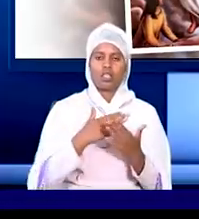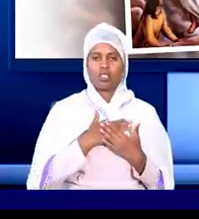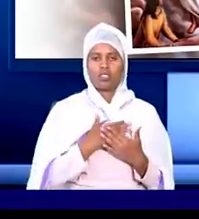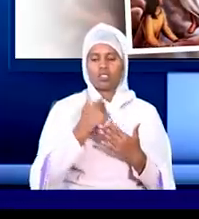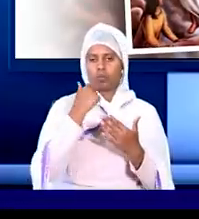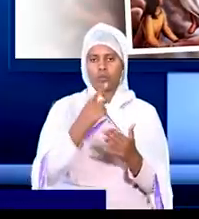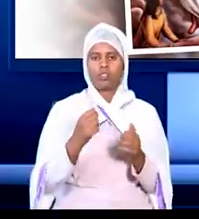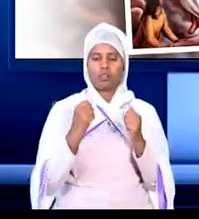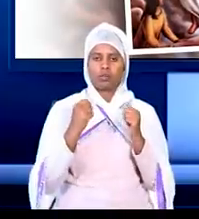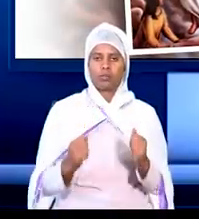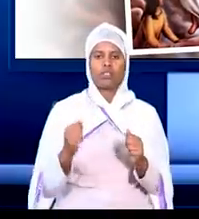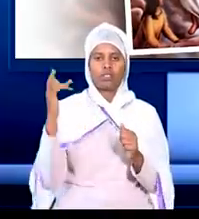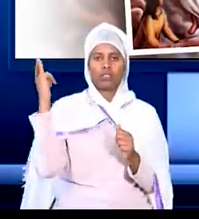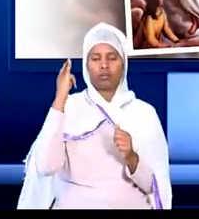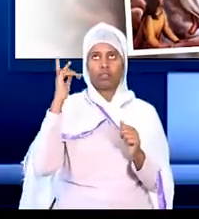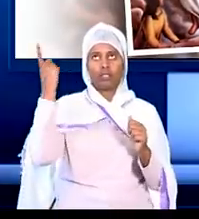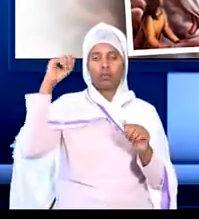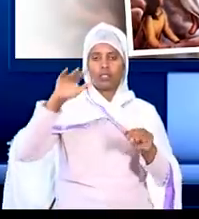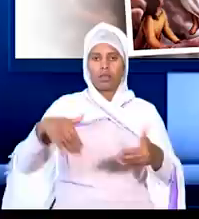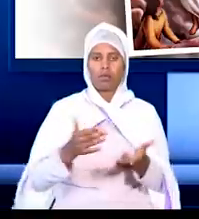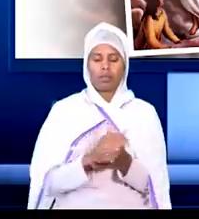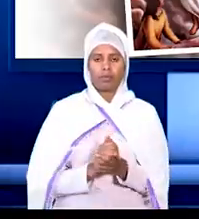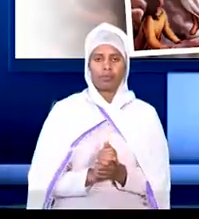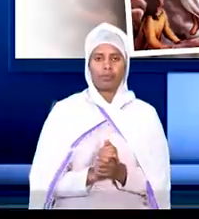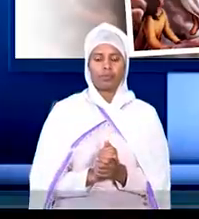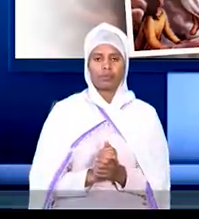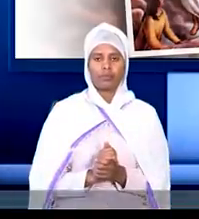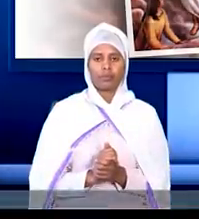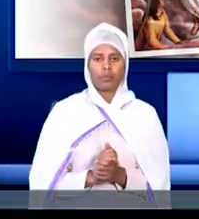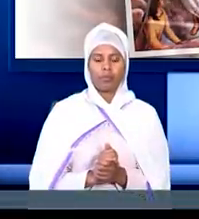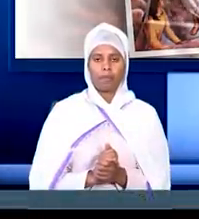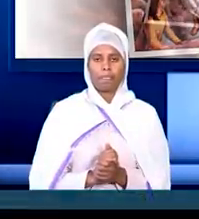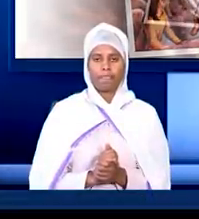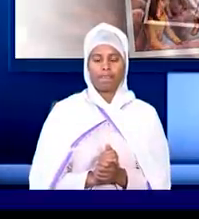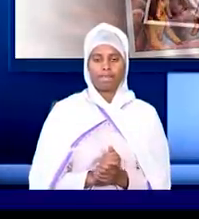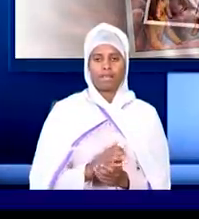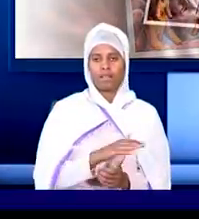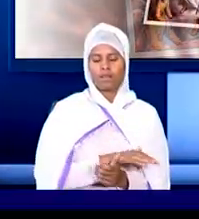ደስ ይበለና በለሞ ደስ ደብል ዘመን ይሃበና።